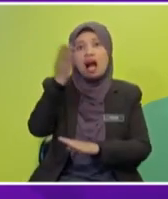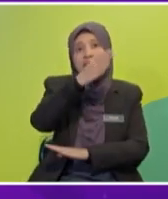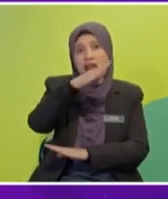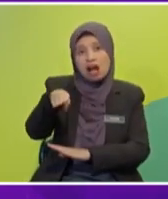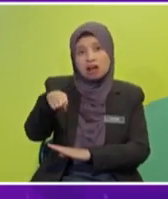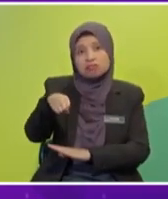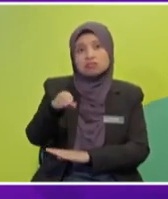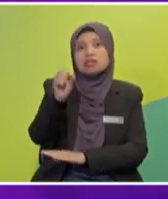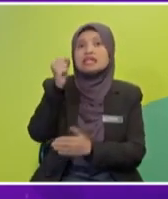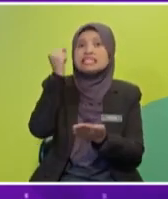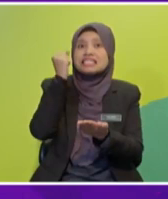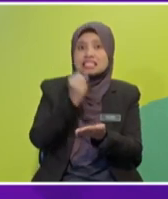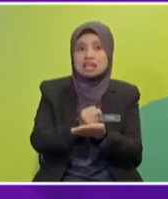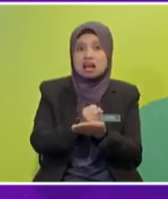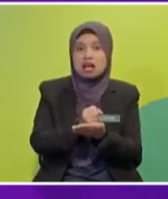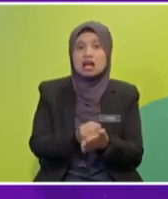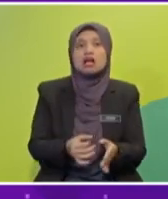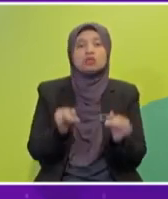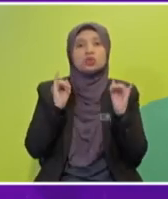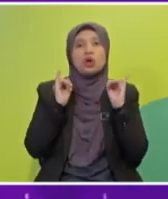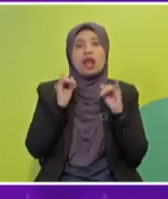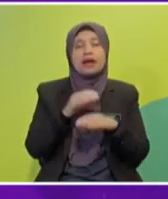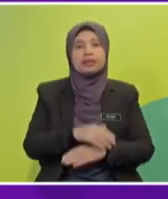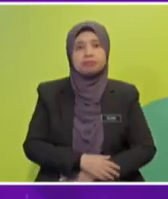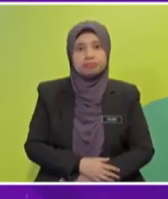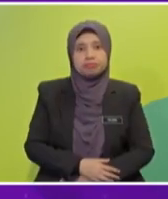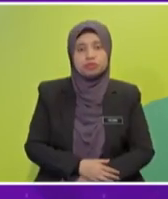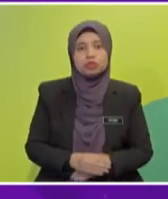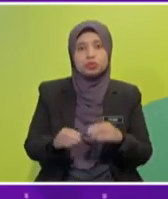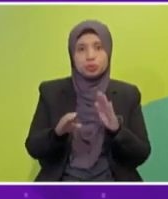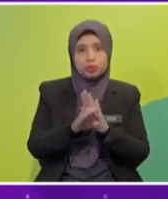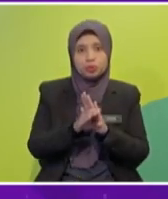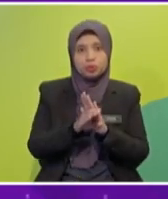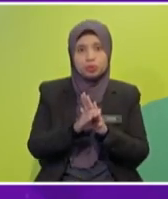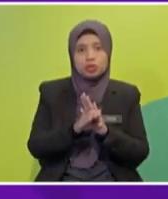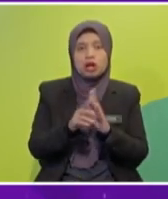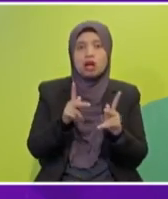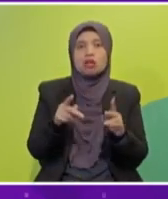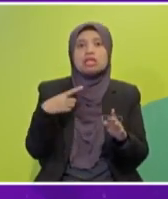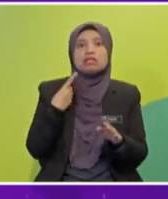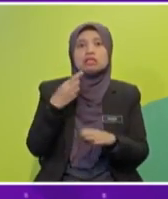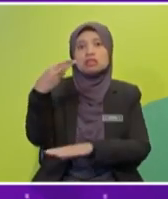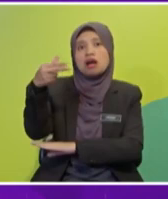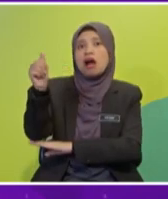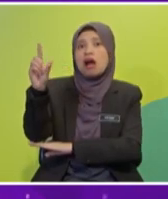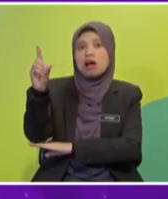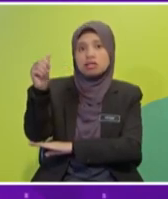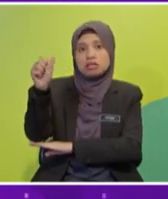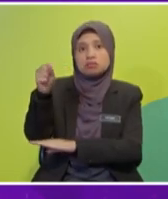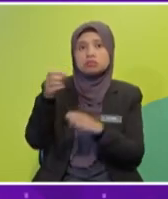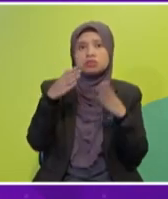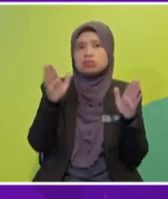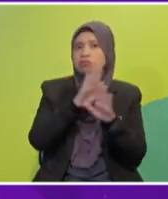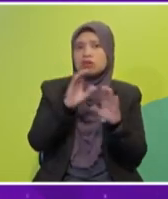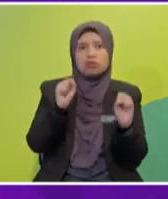disyaratkan bersuci. Sebagai contoh, kita kalau berhadas besar, kita tidak boleh solat, kita tidak boleh mengaji